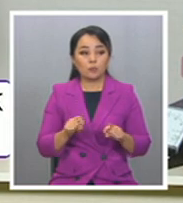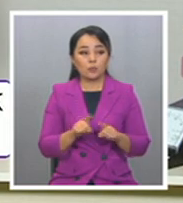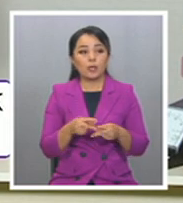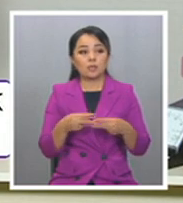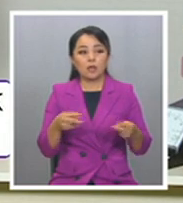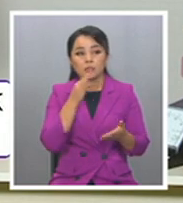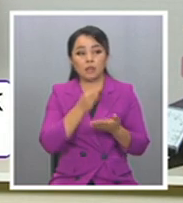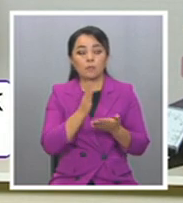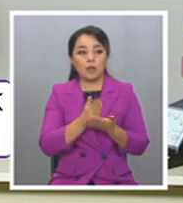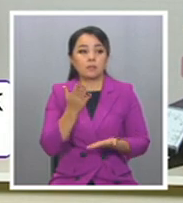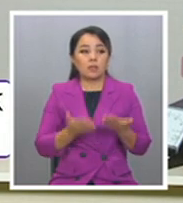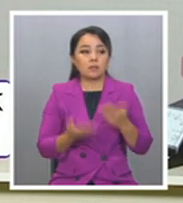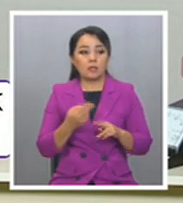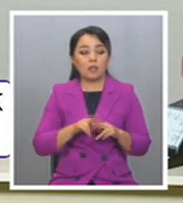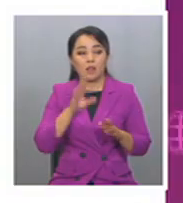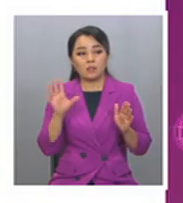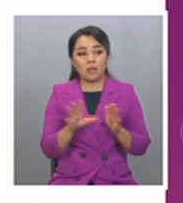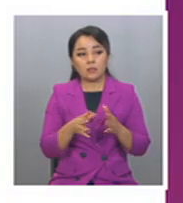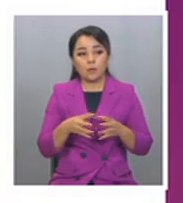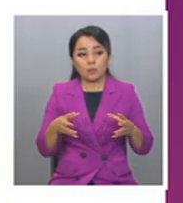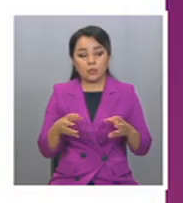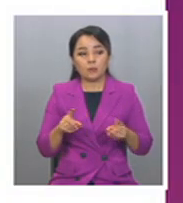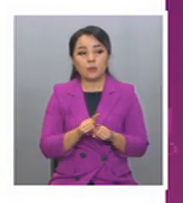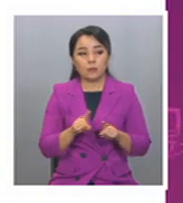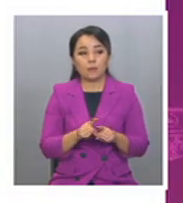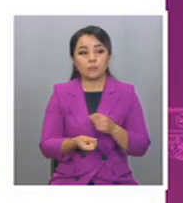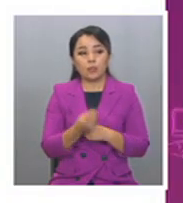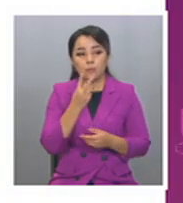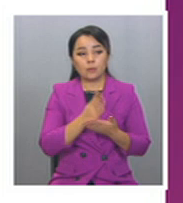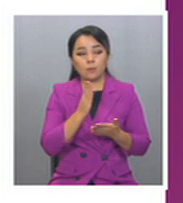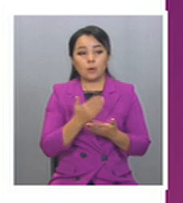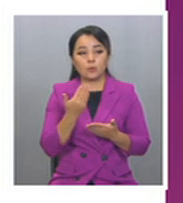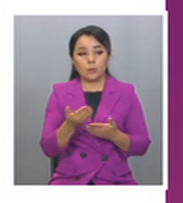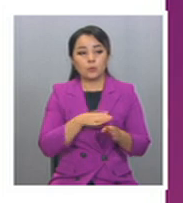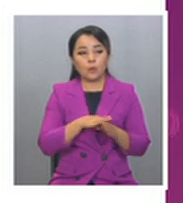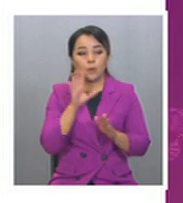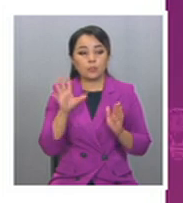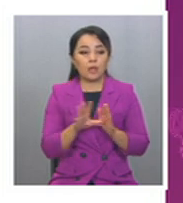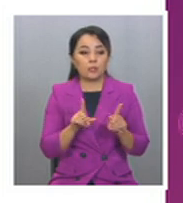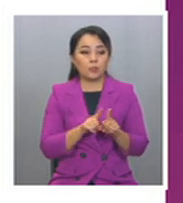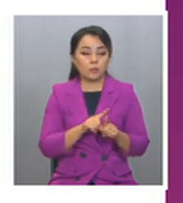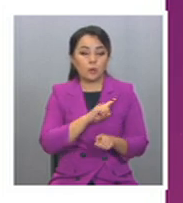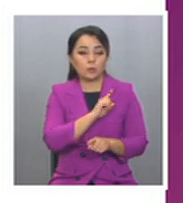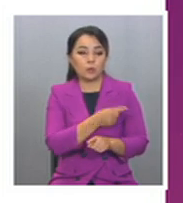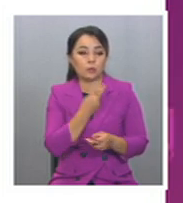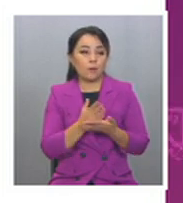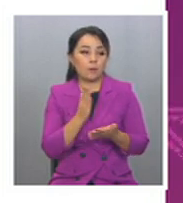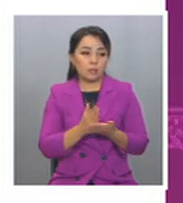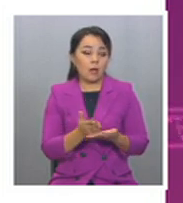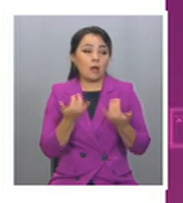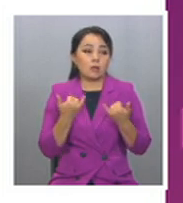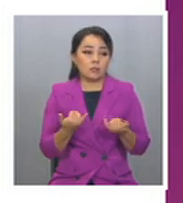білеміз. Ал электромагниттік тербелістерде зарядтан бір рет туындалатын болсақ, ол тоқ күшіне тең болады. Ал енді деуге тоқталып